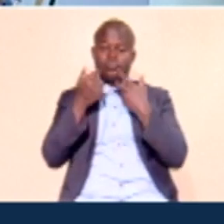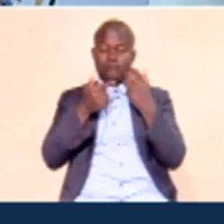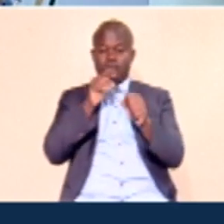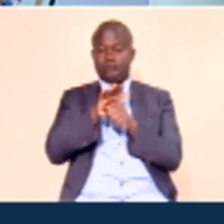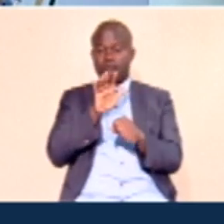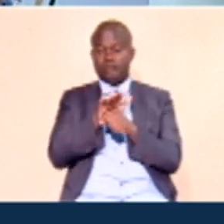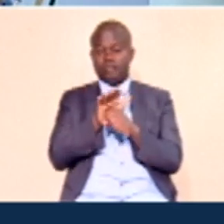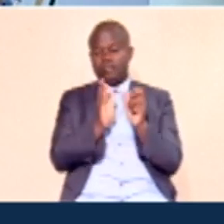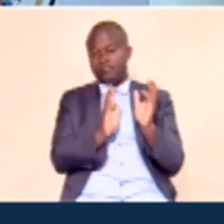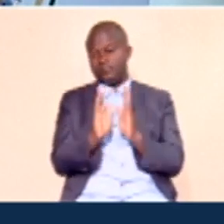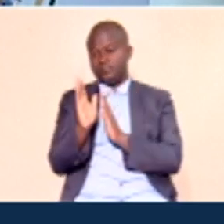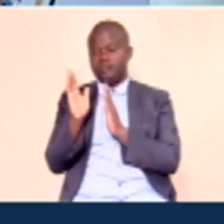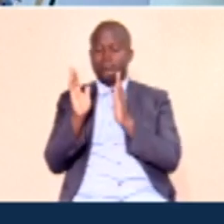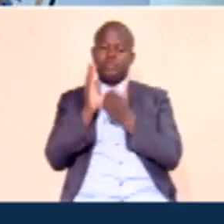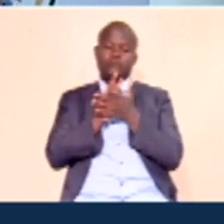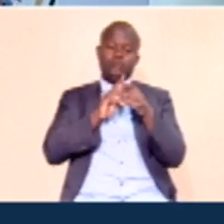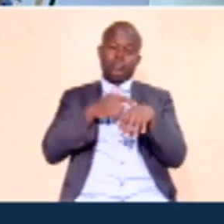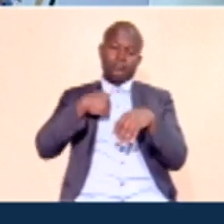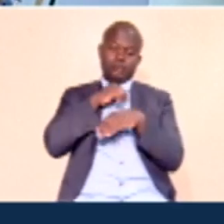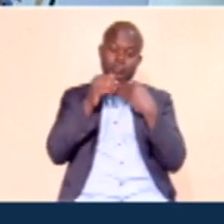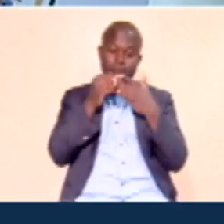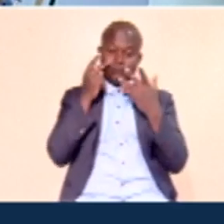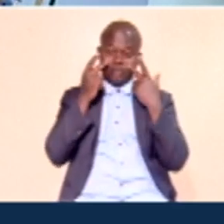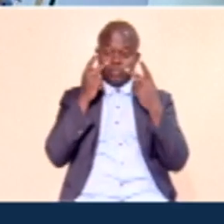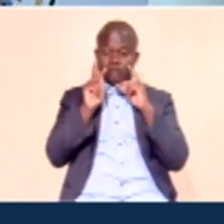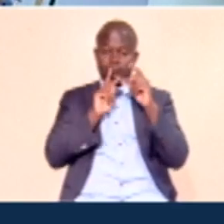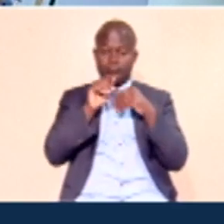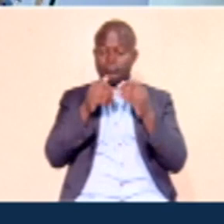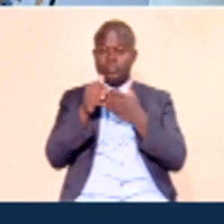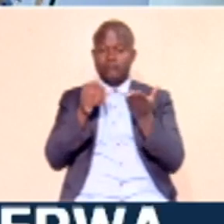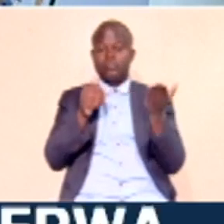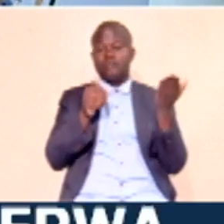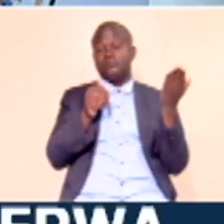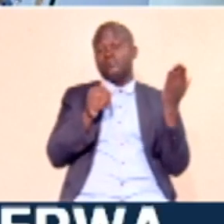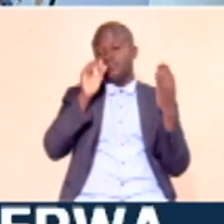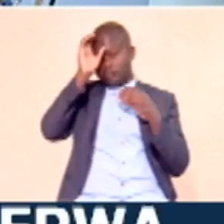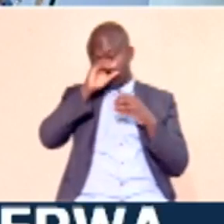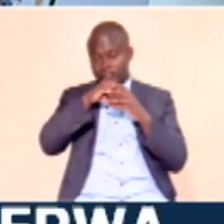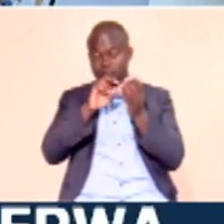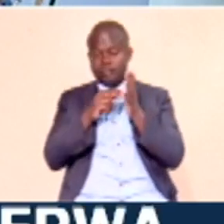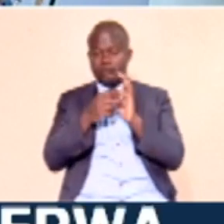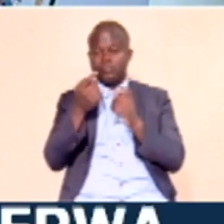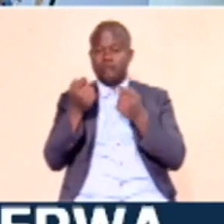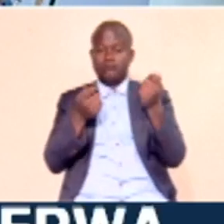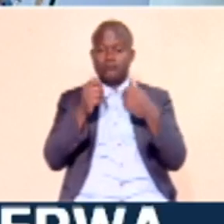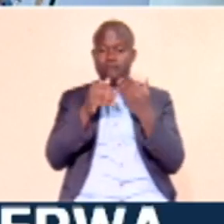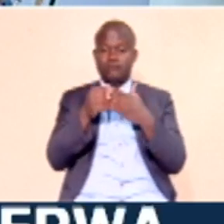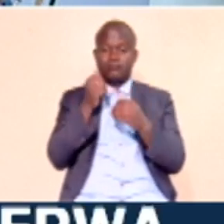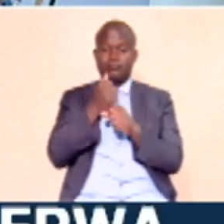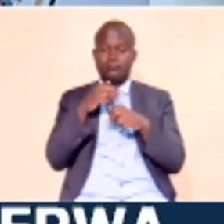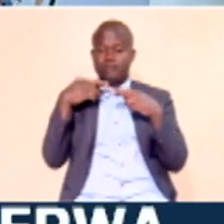byari byarateguwe. Imwe na imwe aho usanga nk'abantu bahawe inguzanyo yo kugira ngo bashake udushinga duto duto, koze